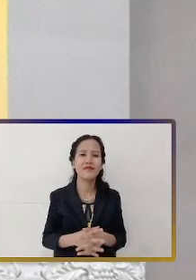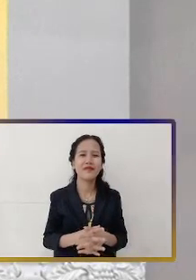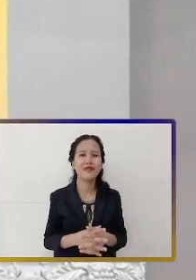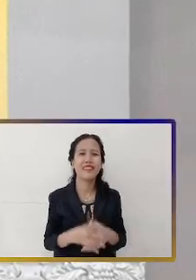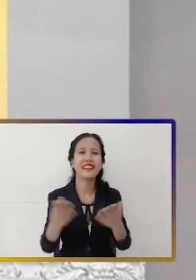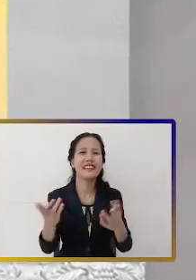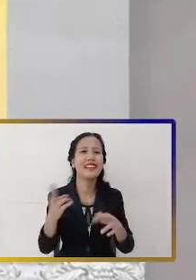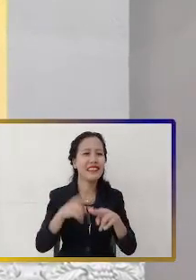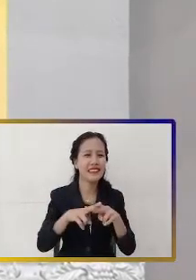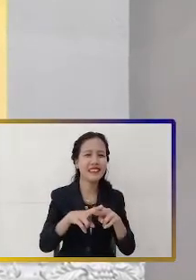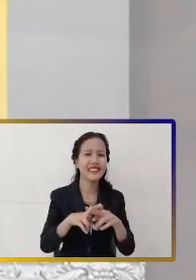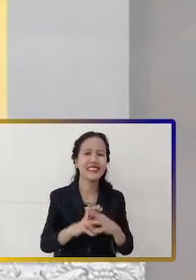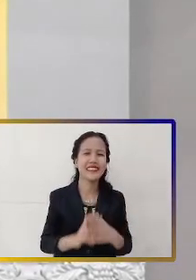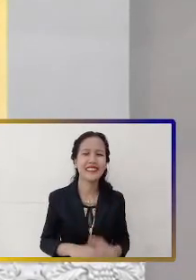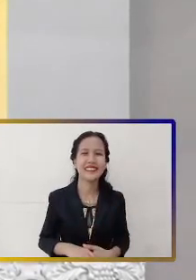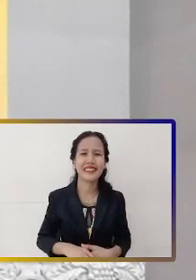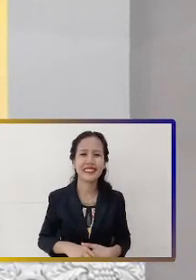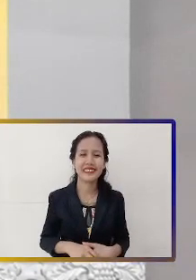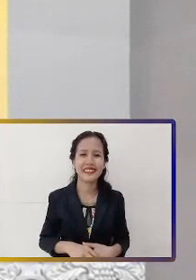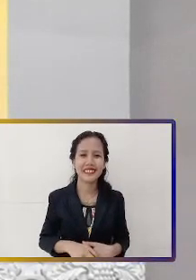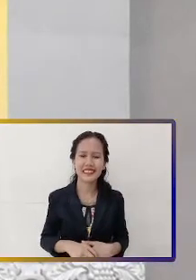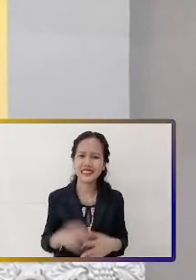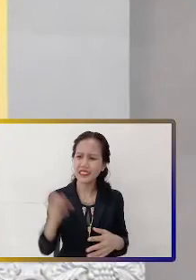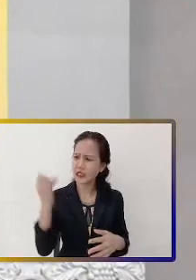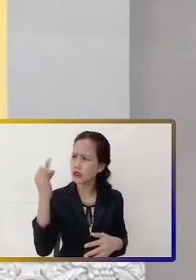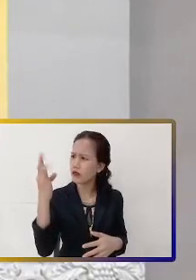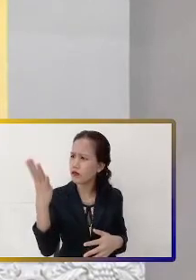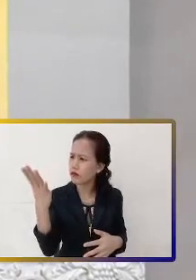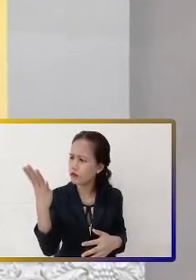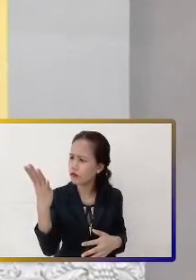Freebies na yan. Ilang beses